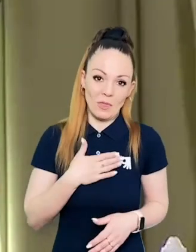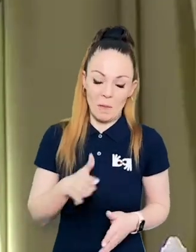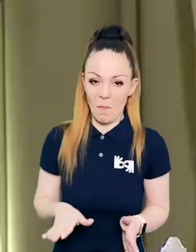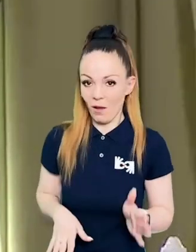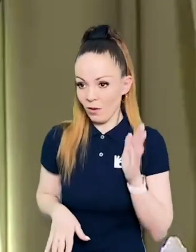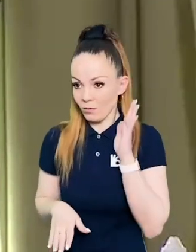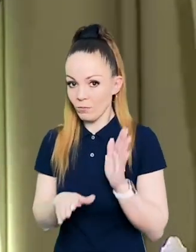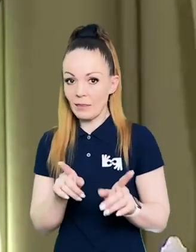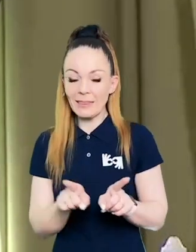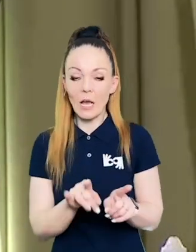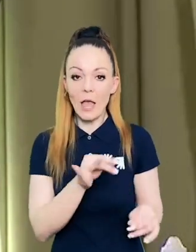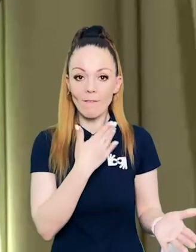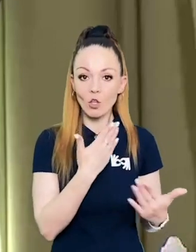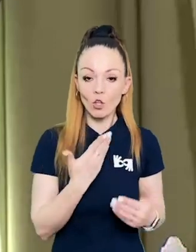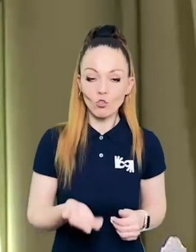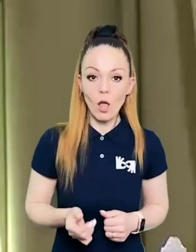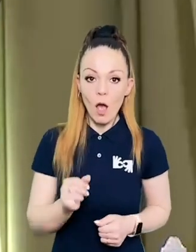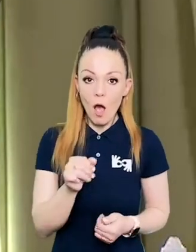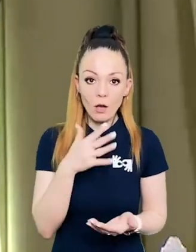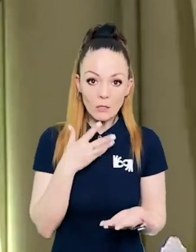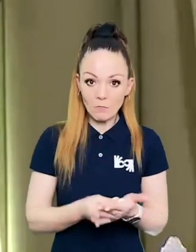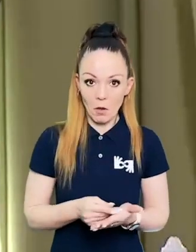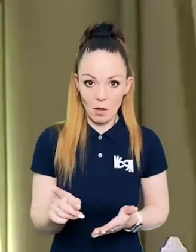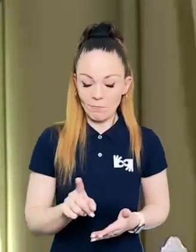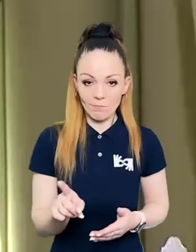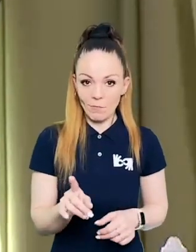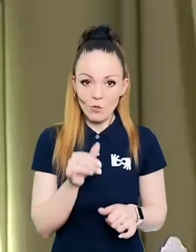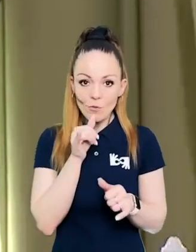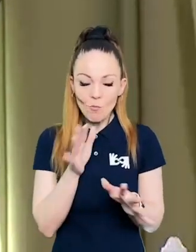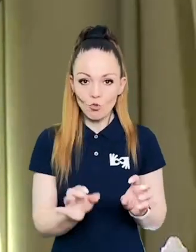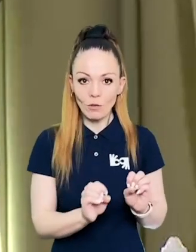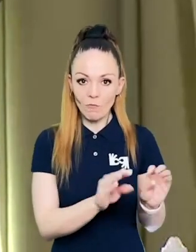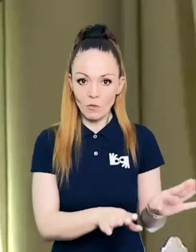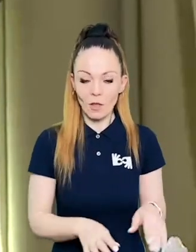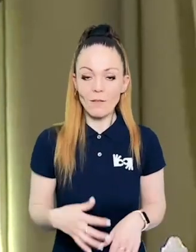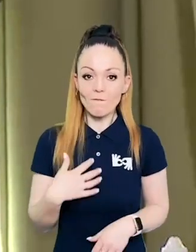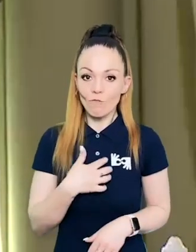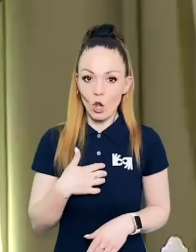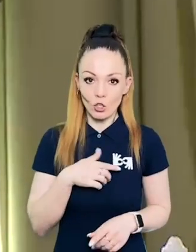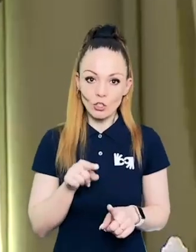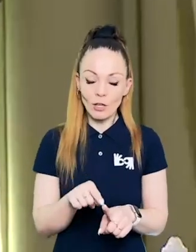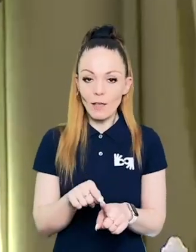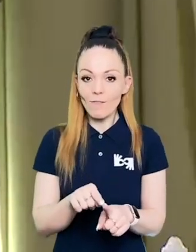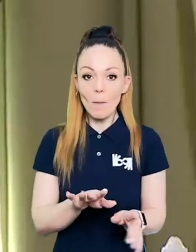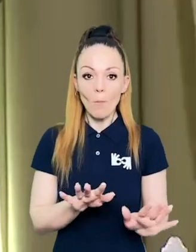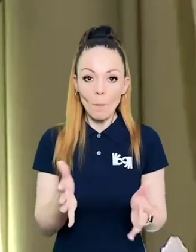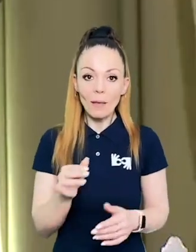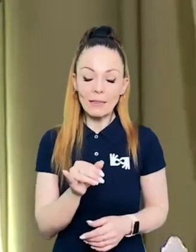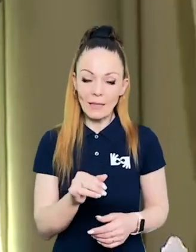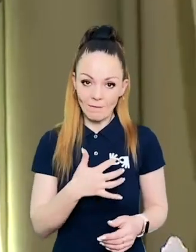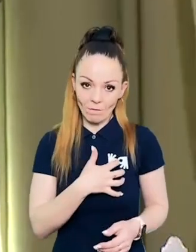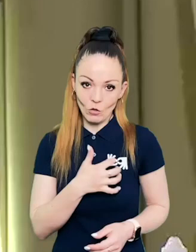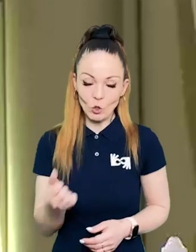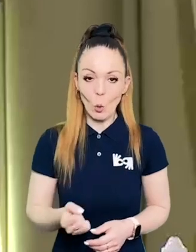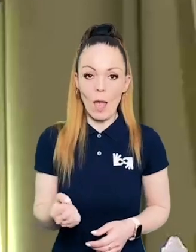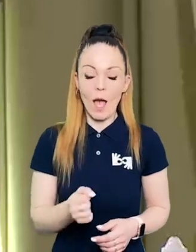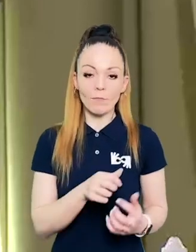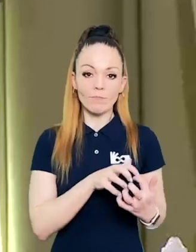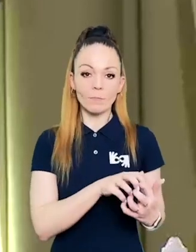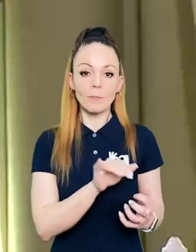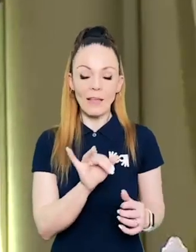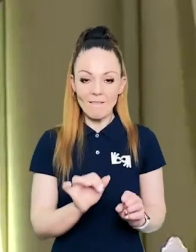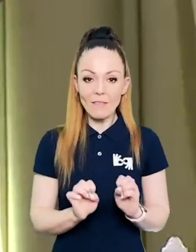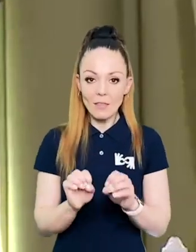відносно, ну, воно ж не моє, таке і відношення. А своє не можна віддати. Важливий момент і відстояти його,